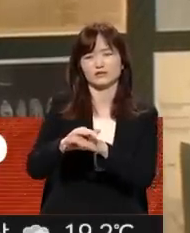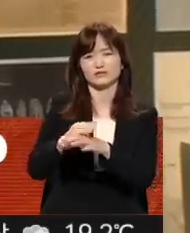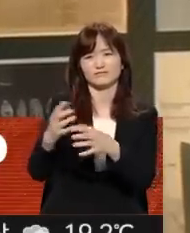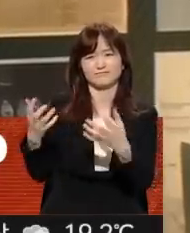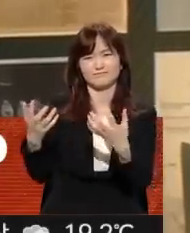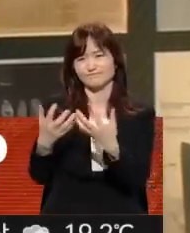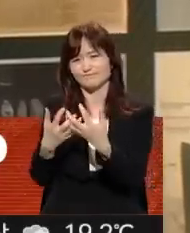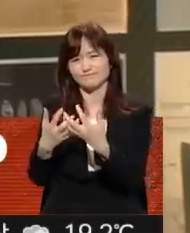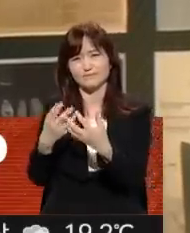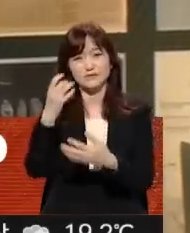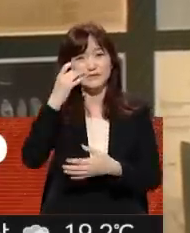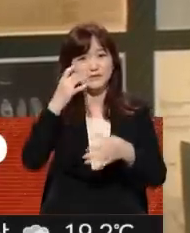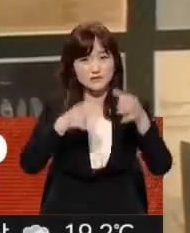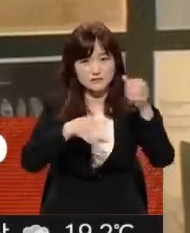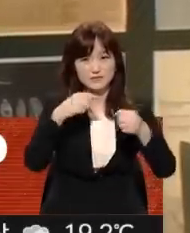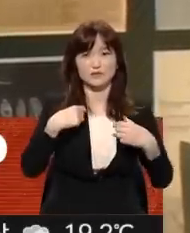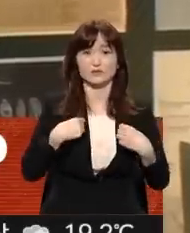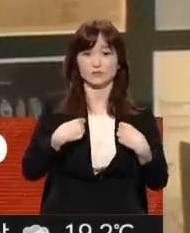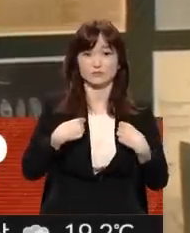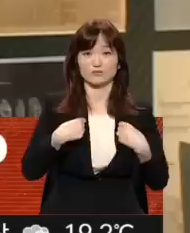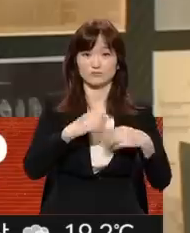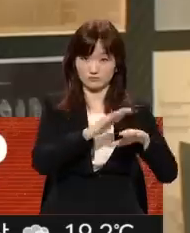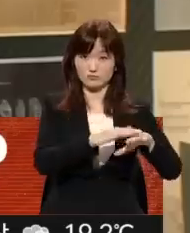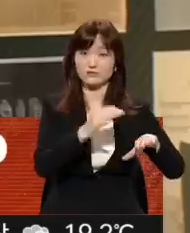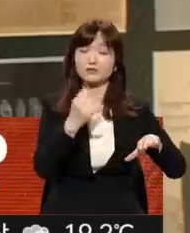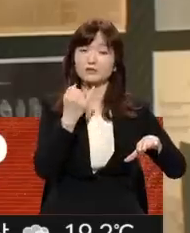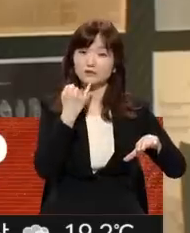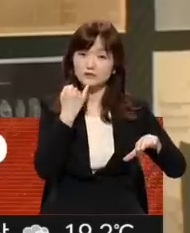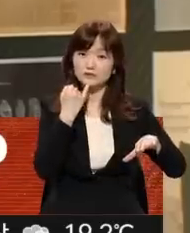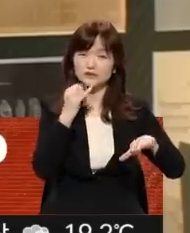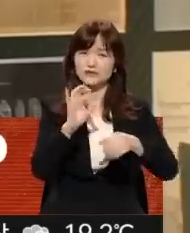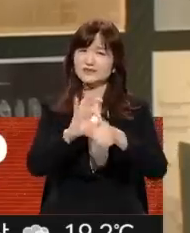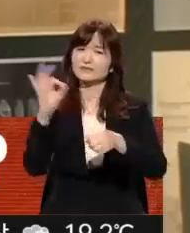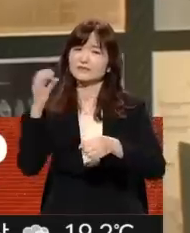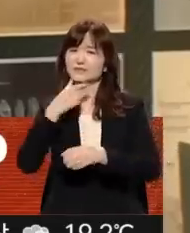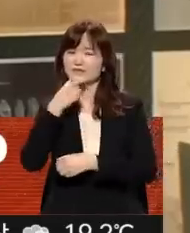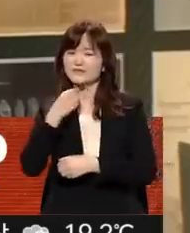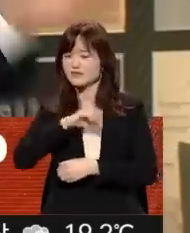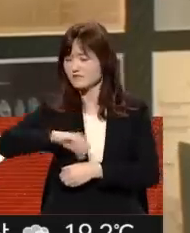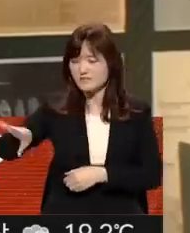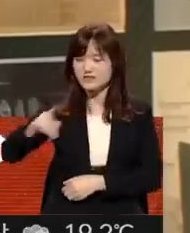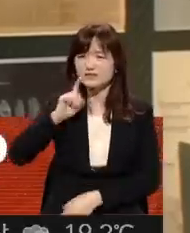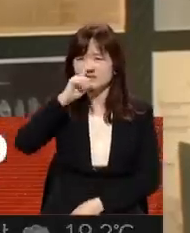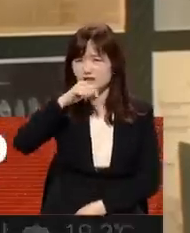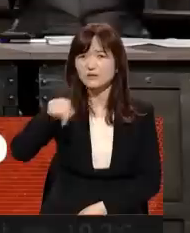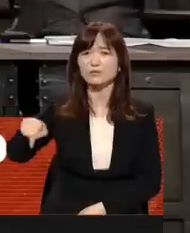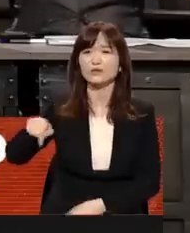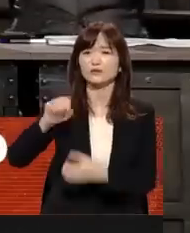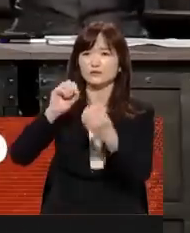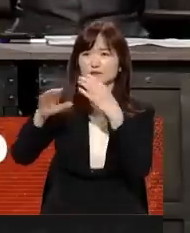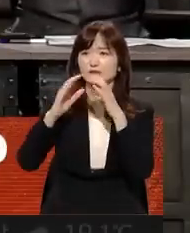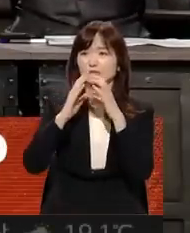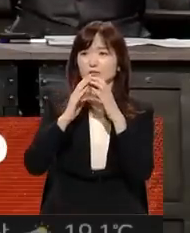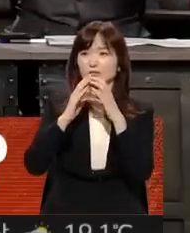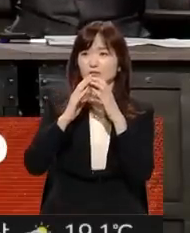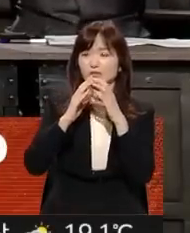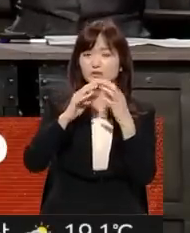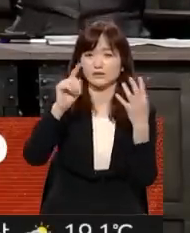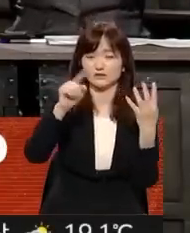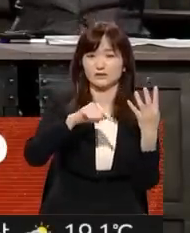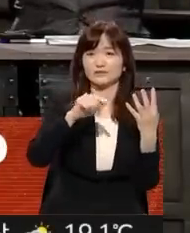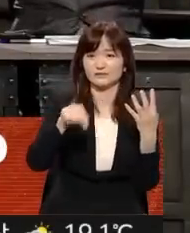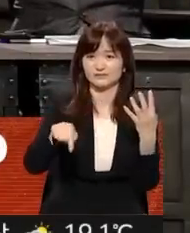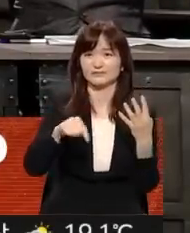양보해서 청바지, 셔츠, 오케이. 10년 전 팬티는 좀 갖다 버려 들어줄겠어, 동그라미. 아,